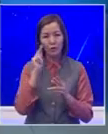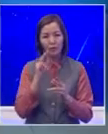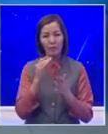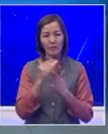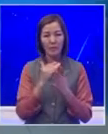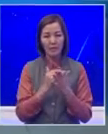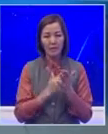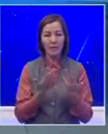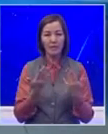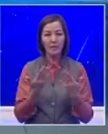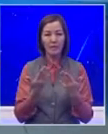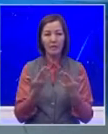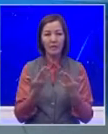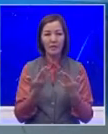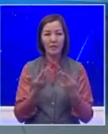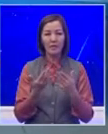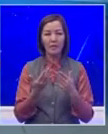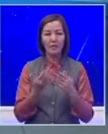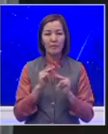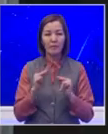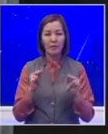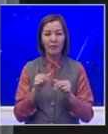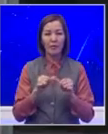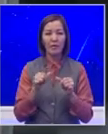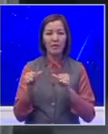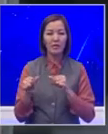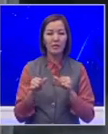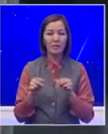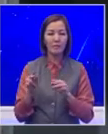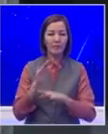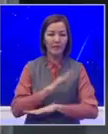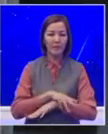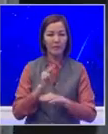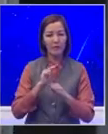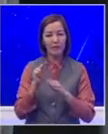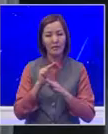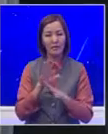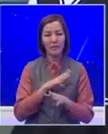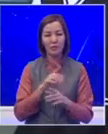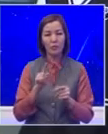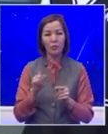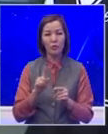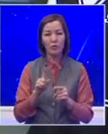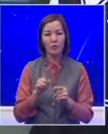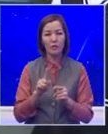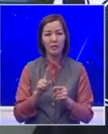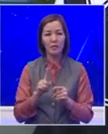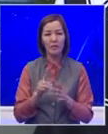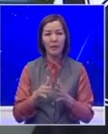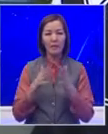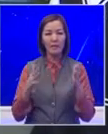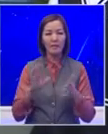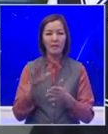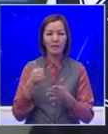учебно-материальной базой но и семенами тех педагогов то отличился в процессе обучения и воспитания стоит отметить что шлет пожалуй самых